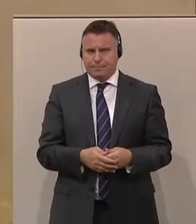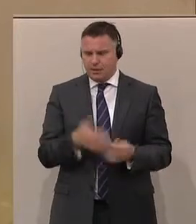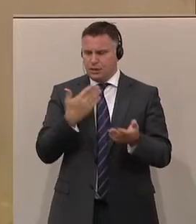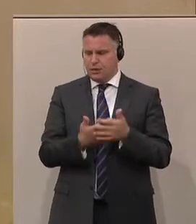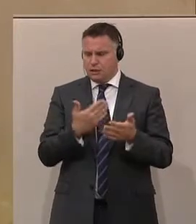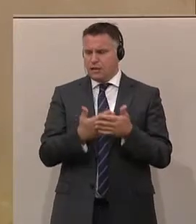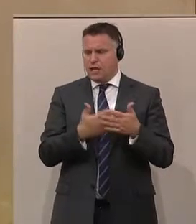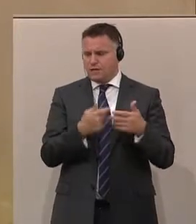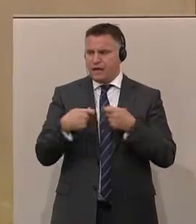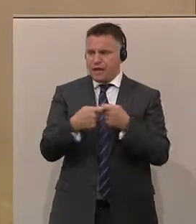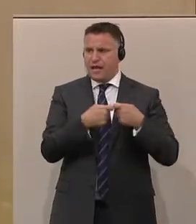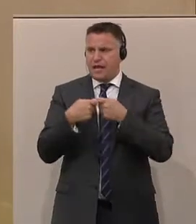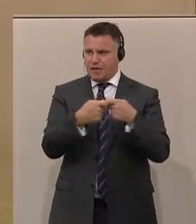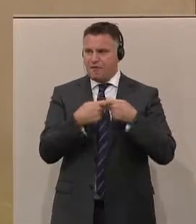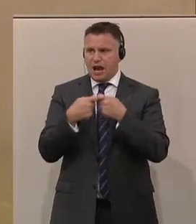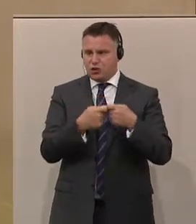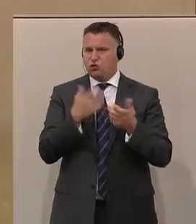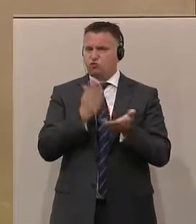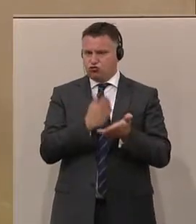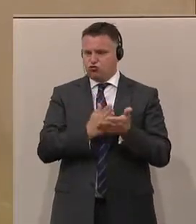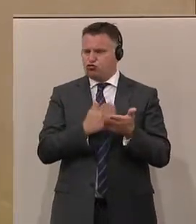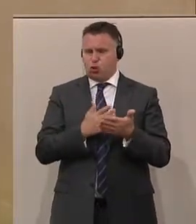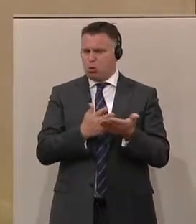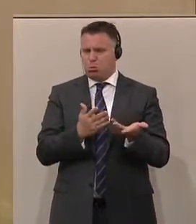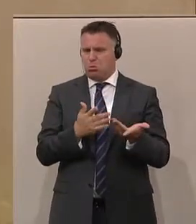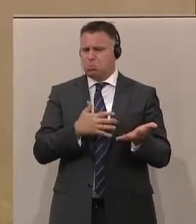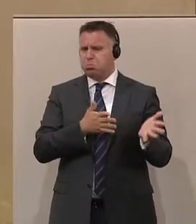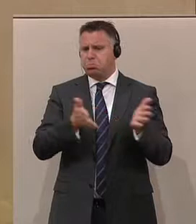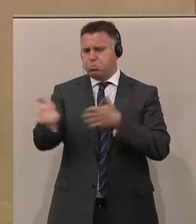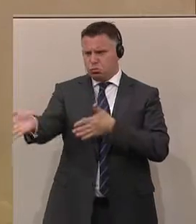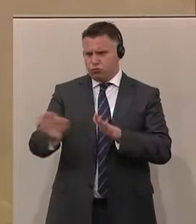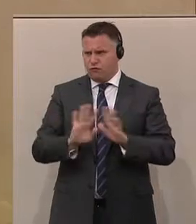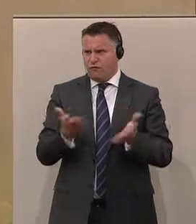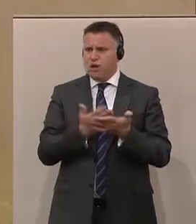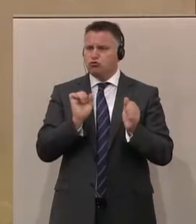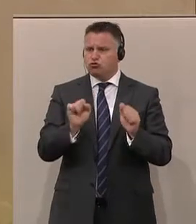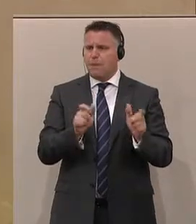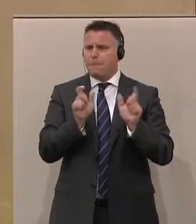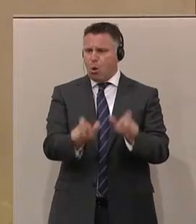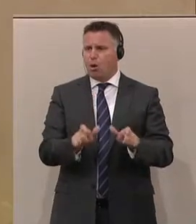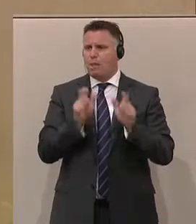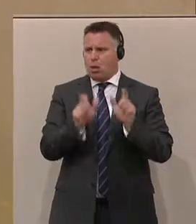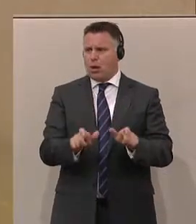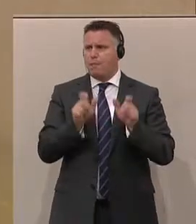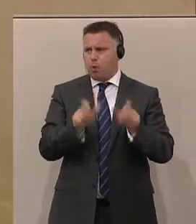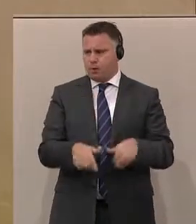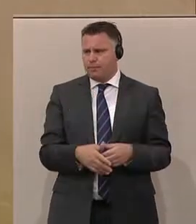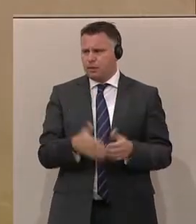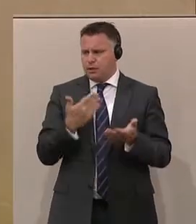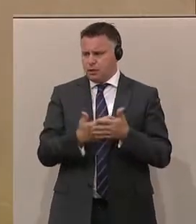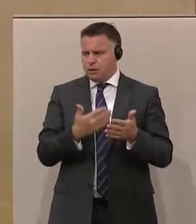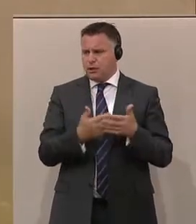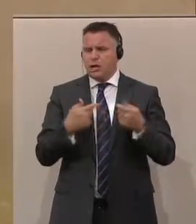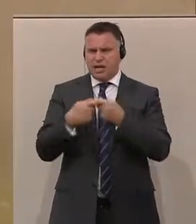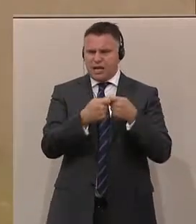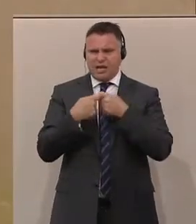die Gewerkschaft sich letztlich überlebt hat mit dieser Blockierpolitik, mit diesen Mauern und all das, was nicht von der